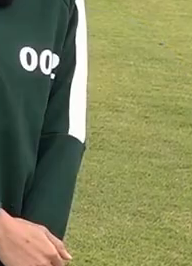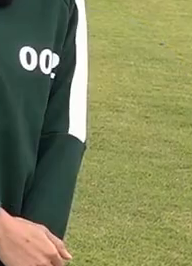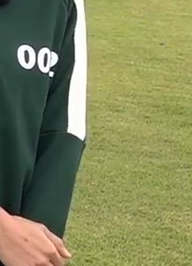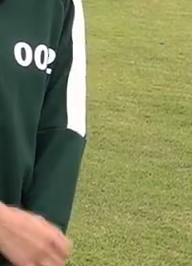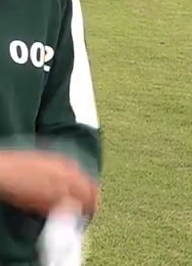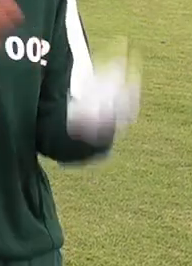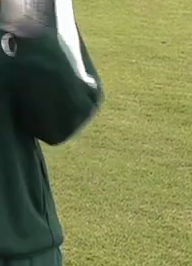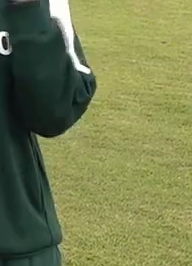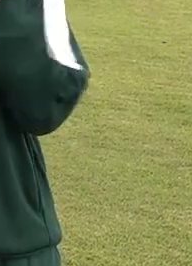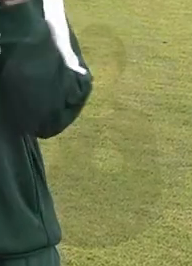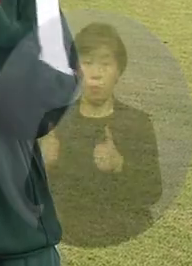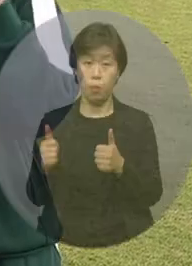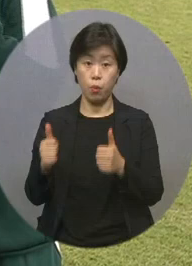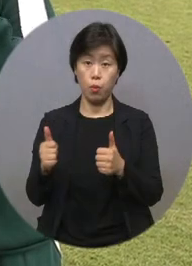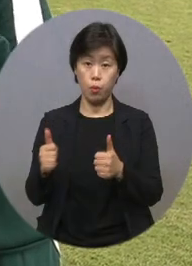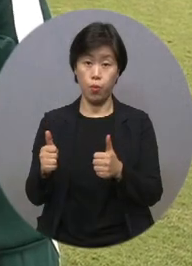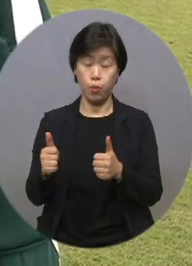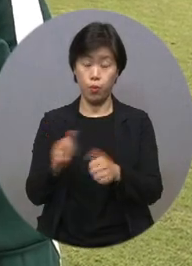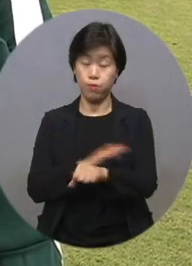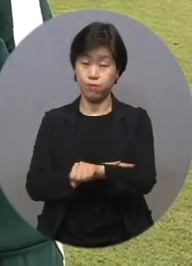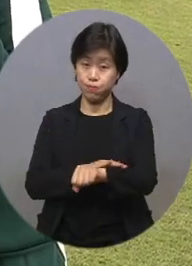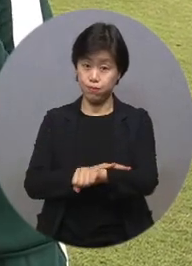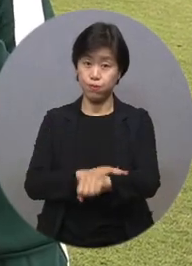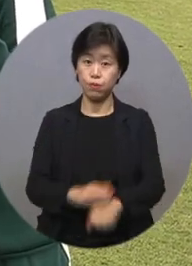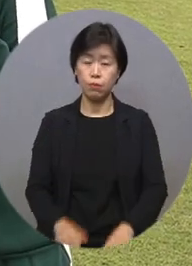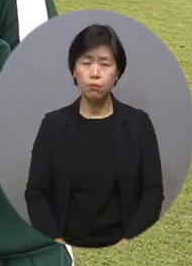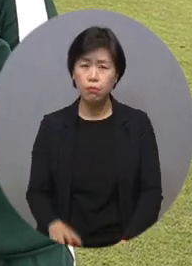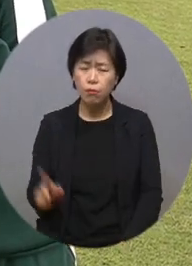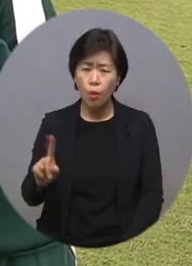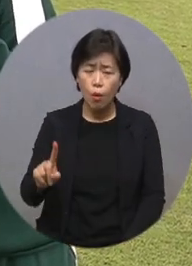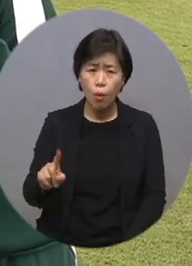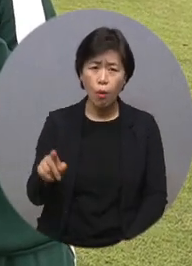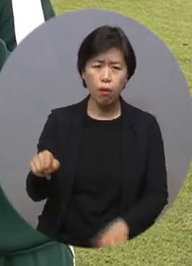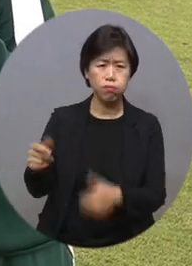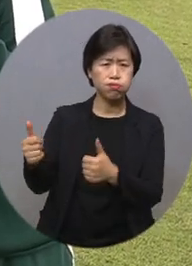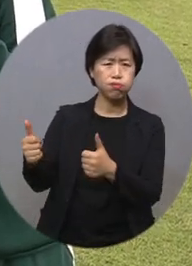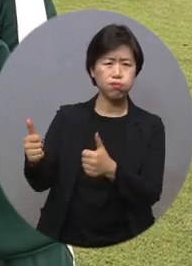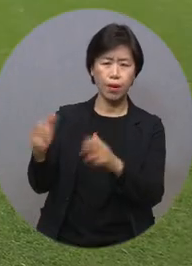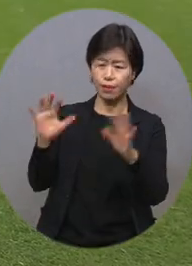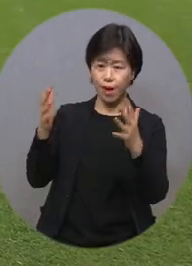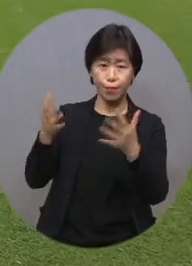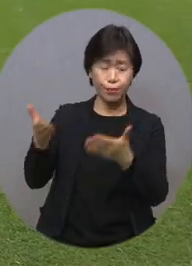아, 굿샷. 오른쪽. 뭐야? 아, 박수 치면 안 되잖아.